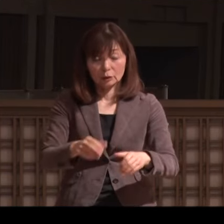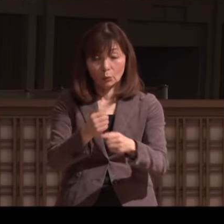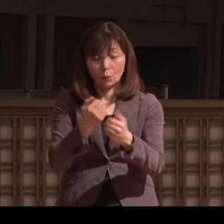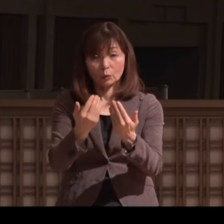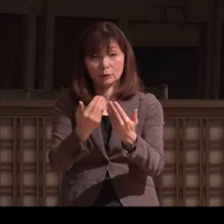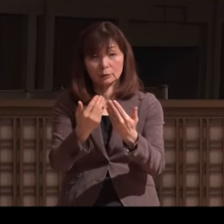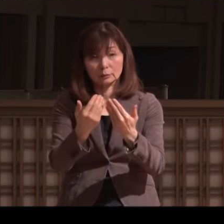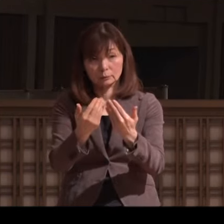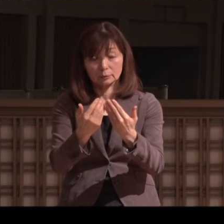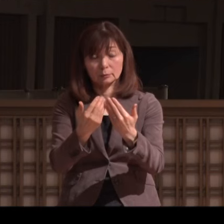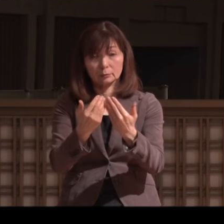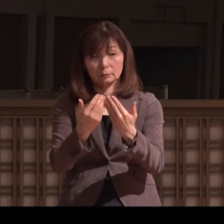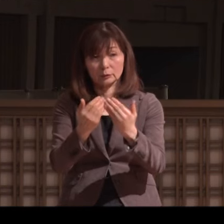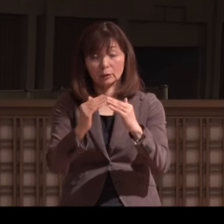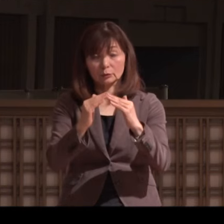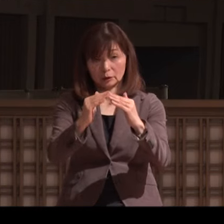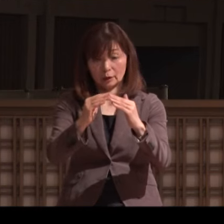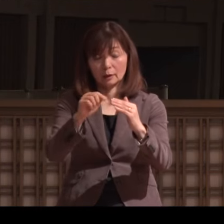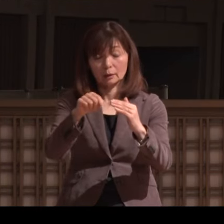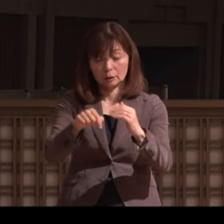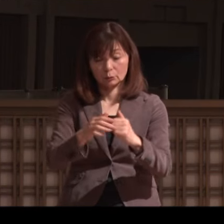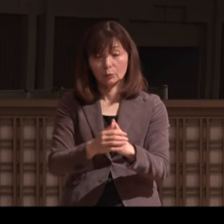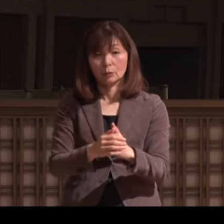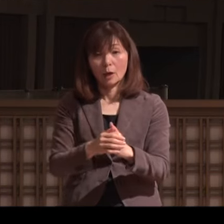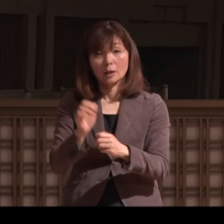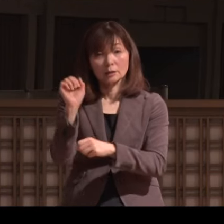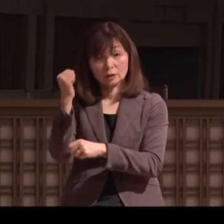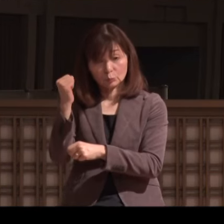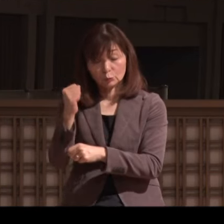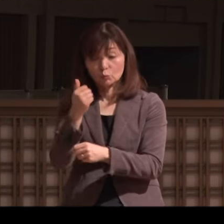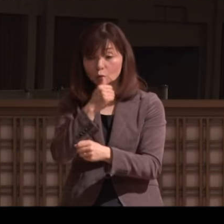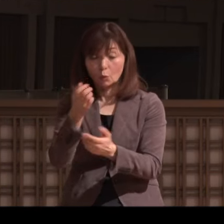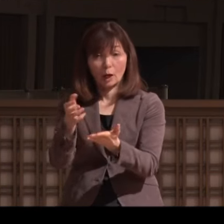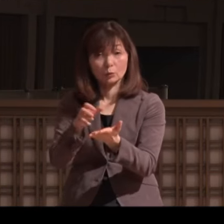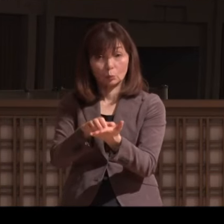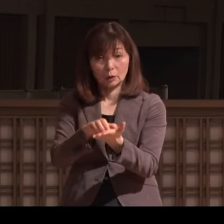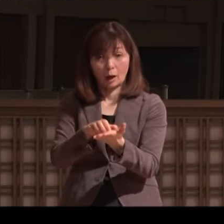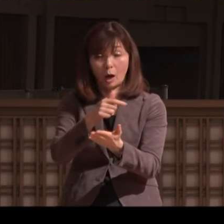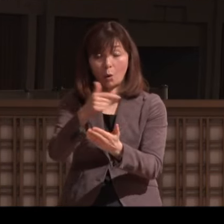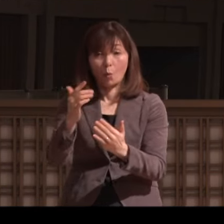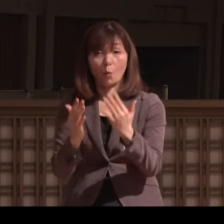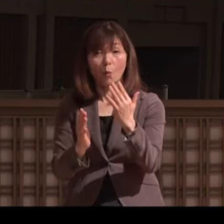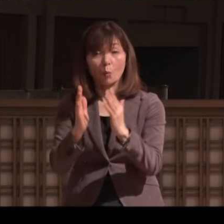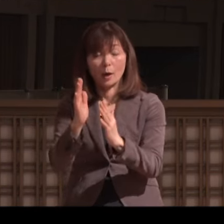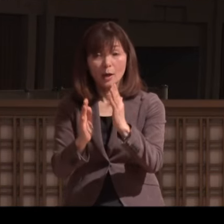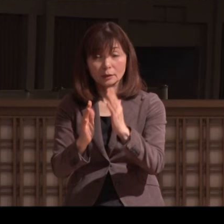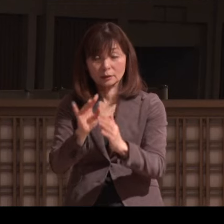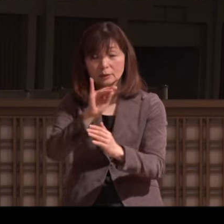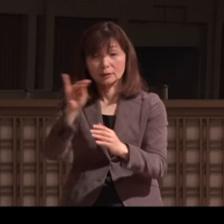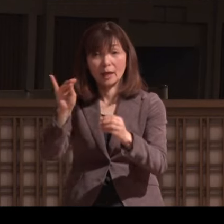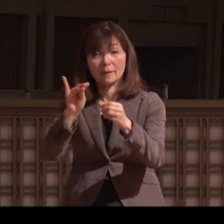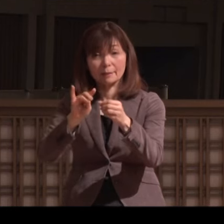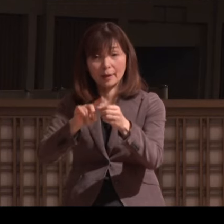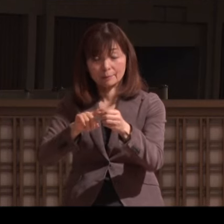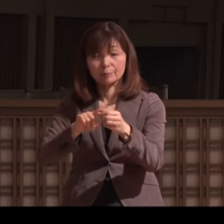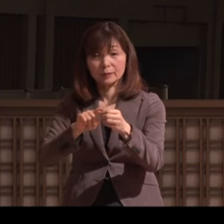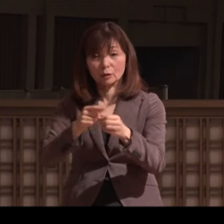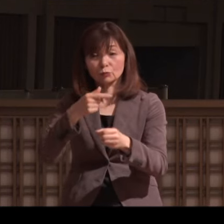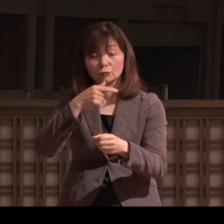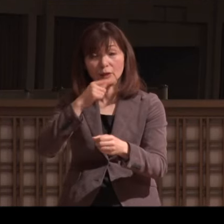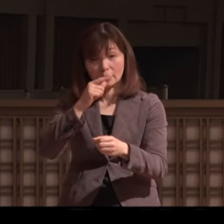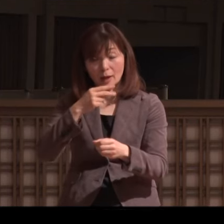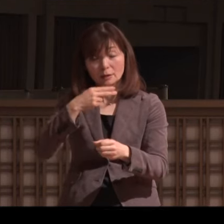おいてはえ先ほど新聞等でもあの紹介していただきましたがえ大梅千年という酒も作っておりましたり